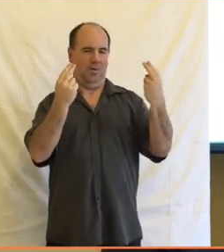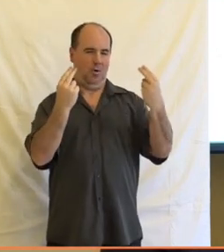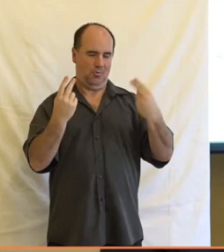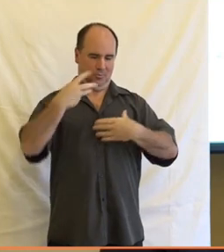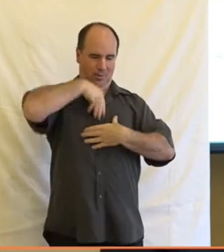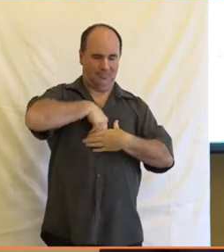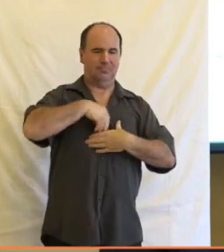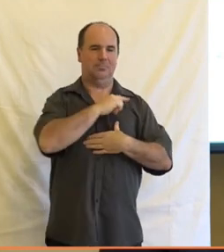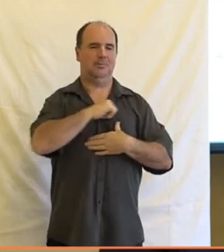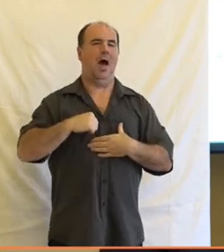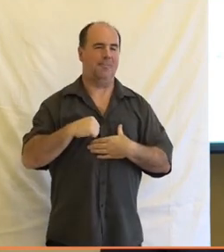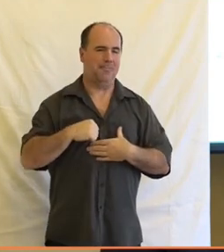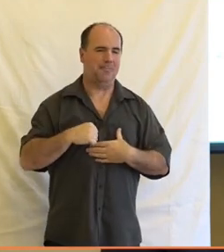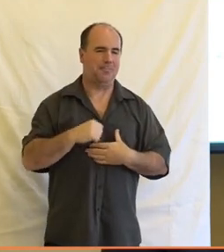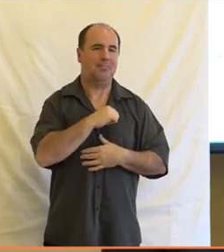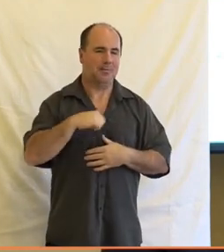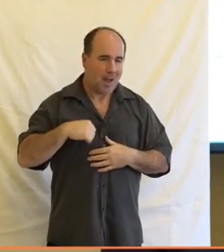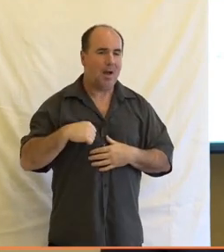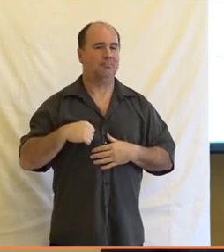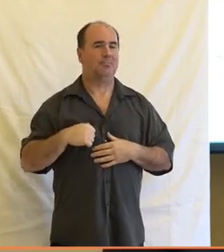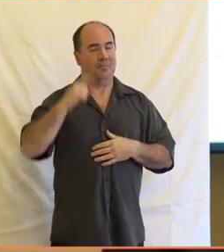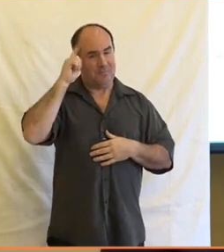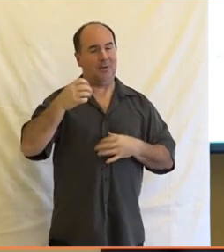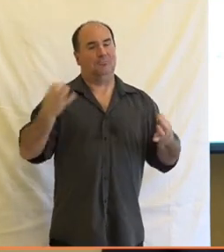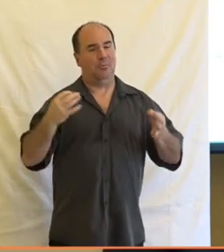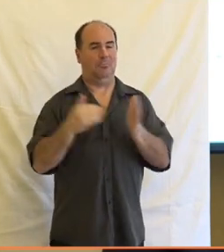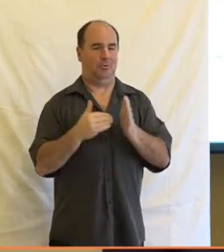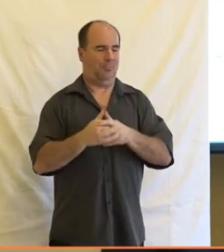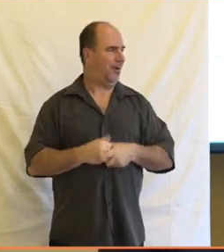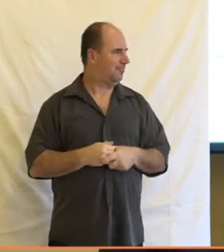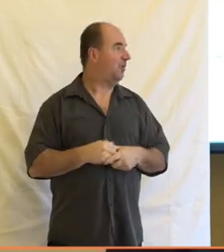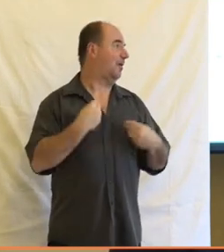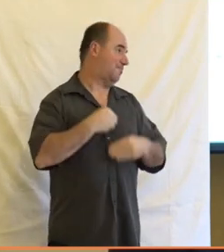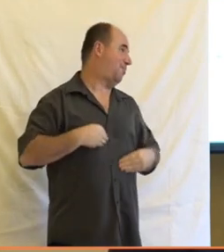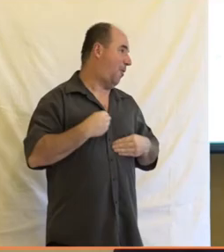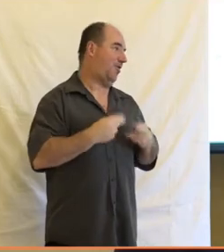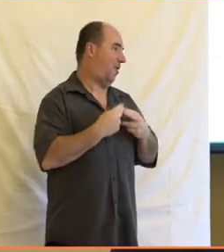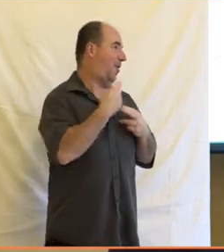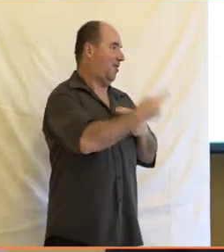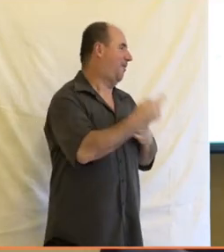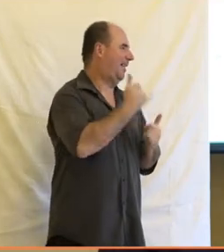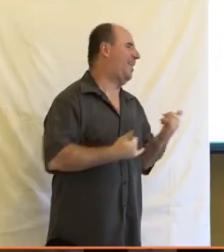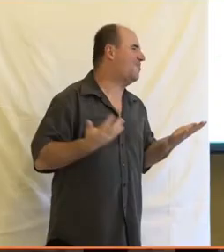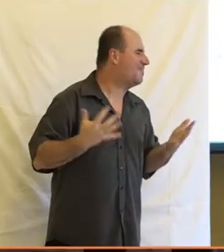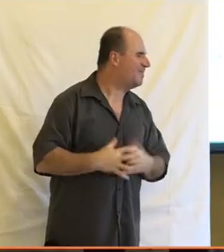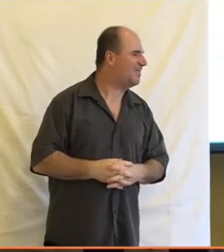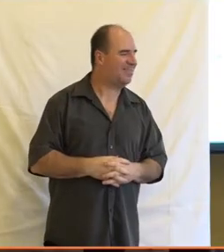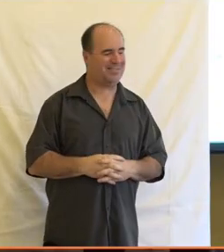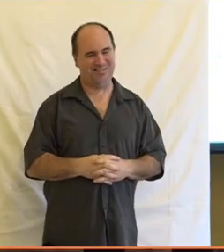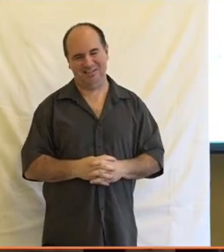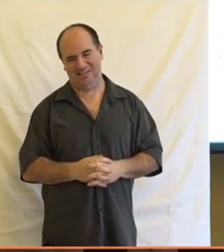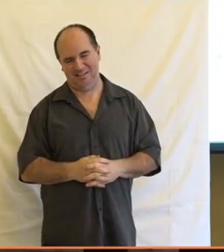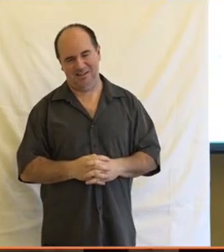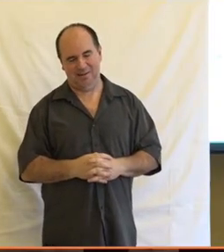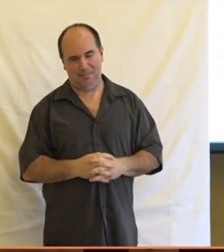svým schopnostem a vůči svým potřebám, bohužel odpovědět neumím. Přiznávám to na rovinu. Tak